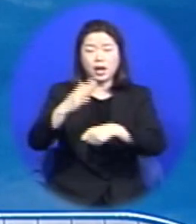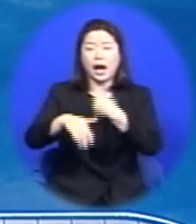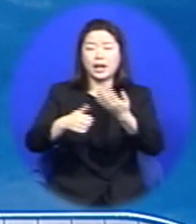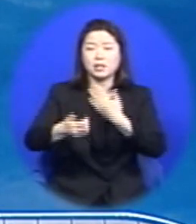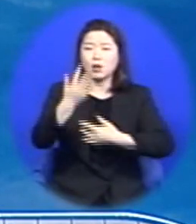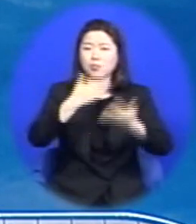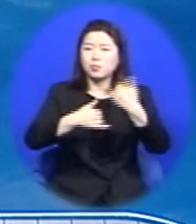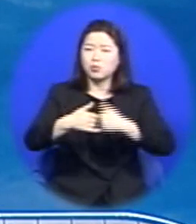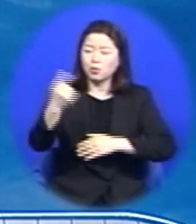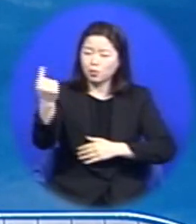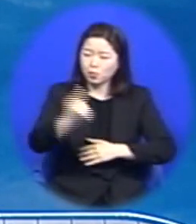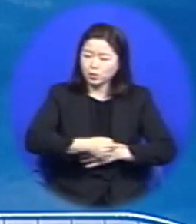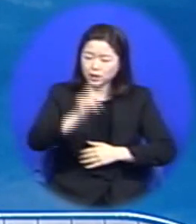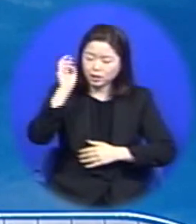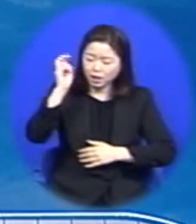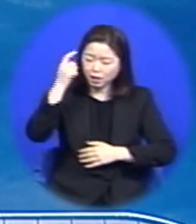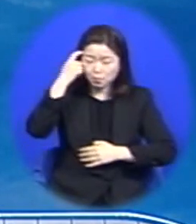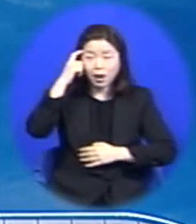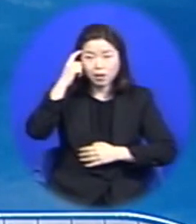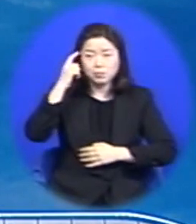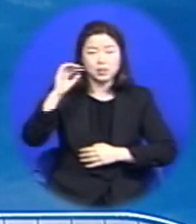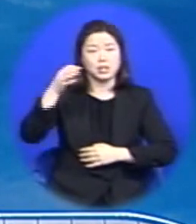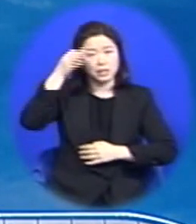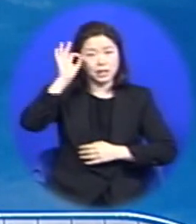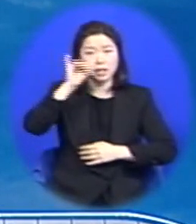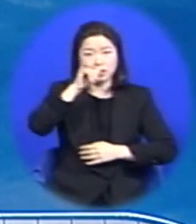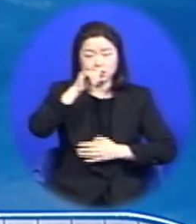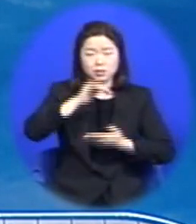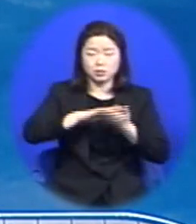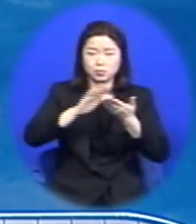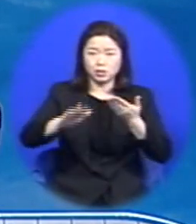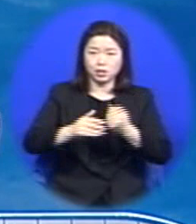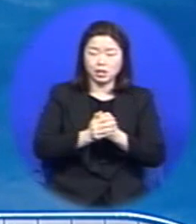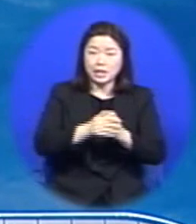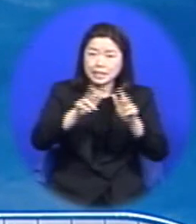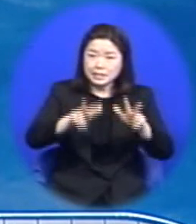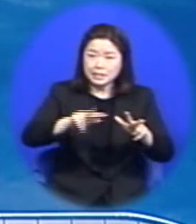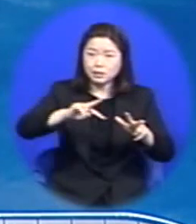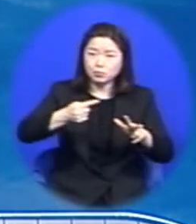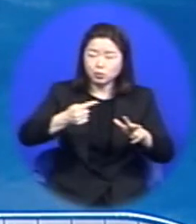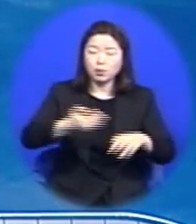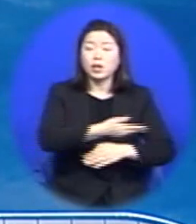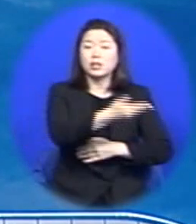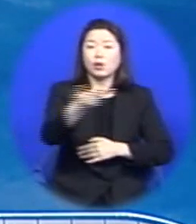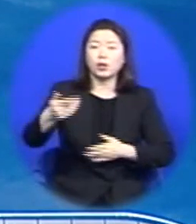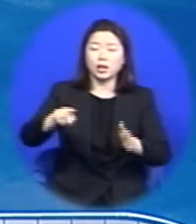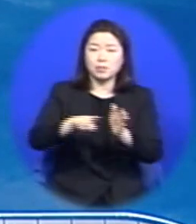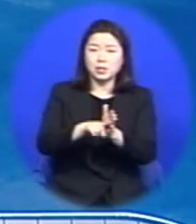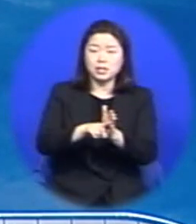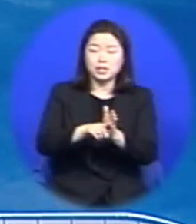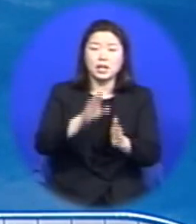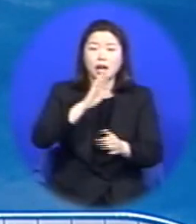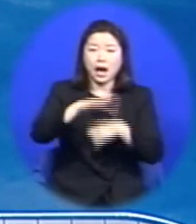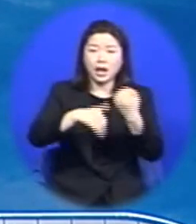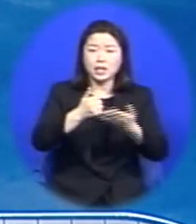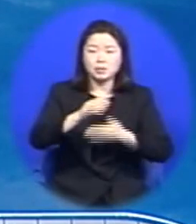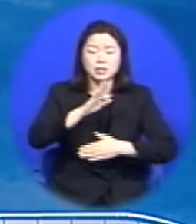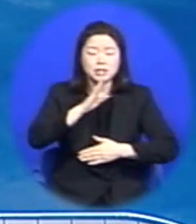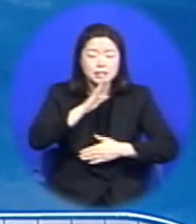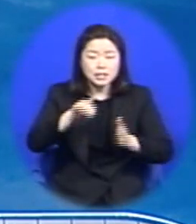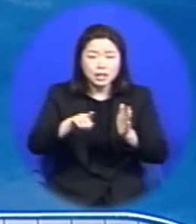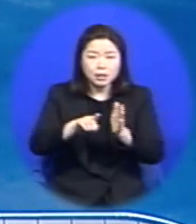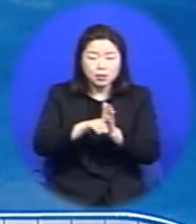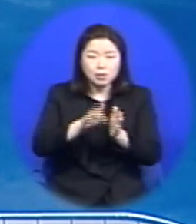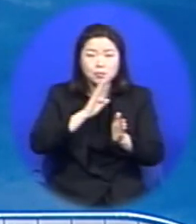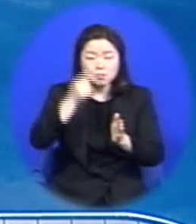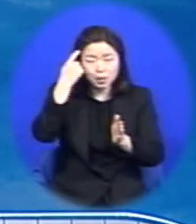마음이 들었어요. 여러분, 지금이야말로 우리는 너희들이 믿는 하나님이 진짜 하나님이냐 하는 것에 대한